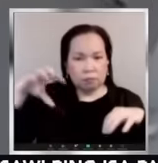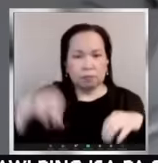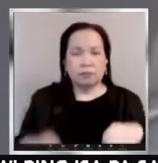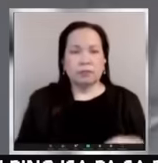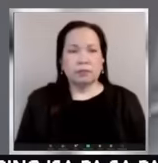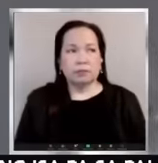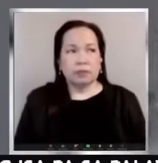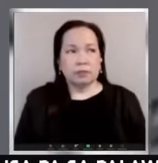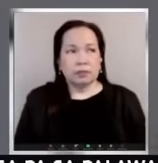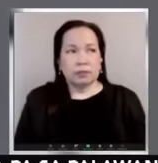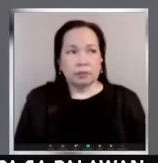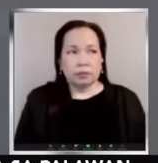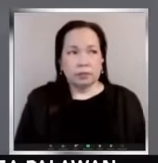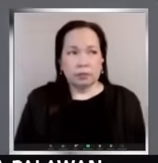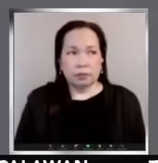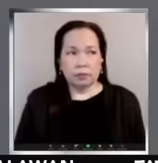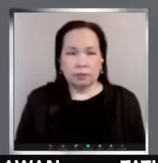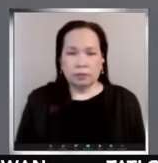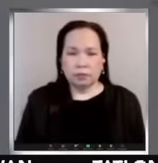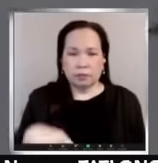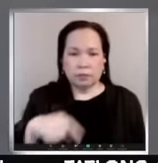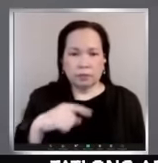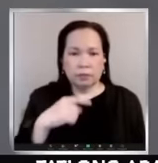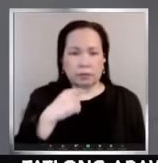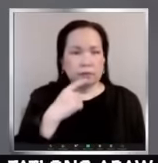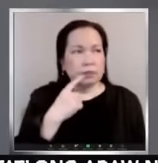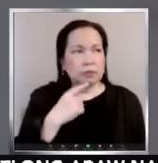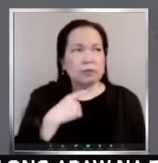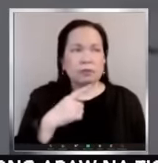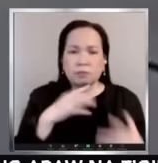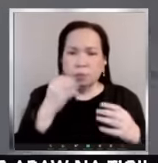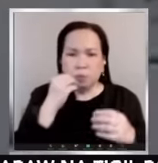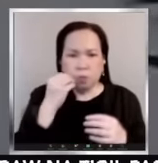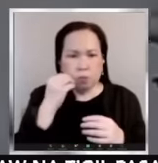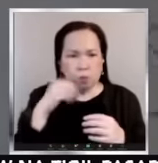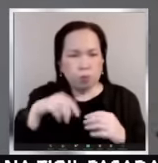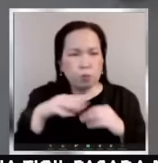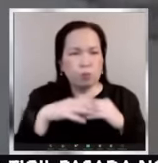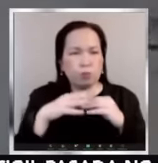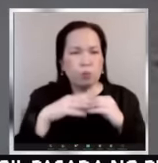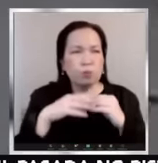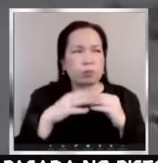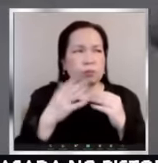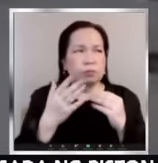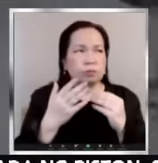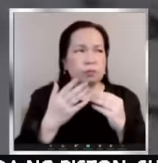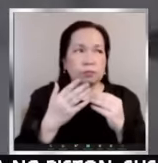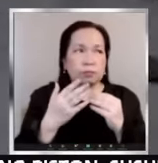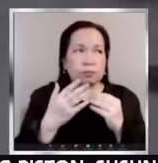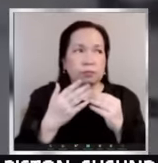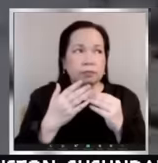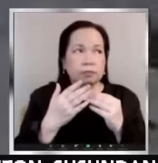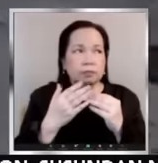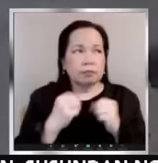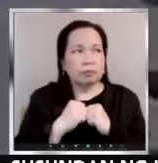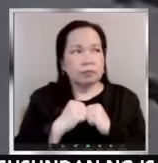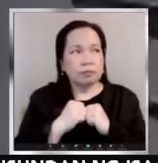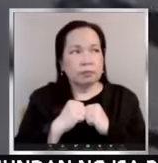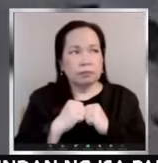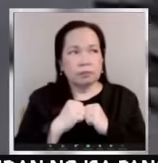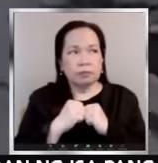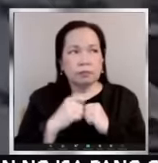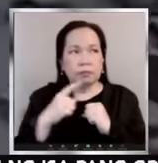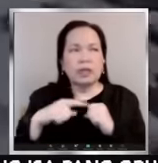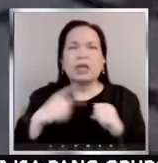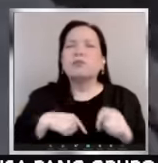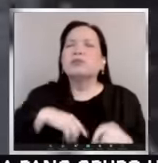namin, lampas taon na po yung baha. Sa area po namin, nasa may liig na, simple liig ganyan na. Pero sa mga